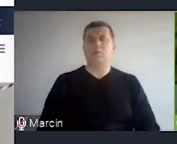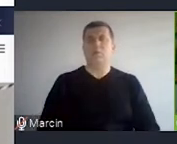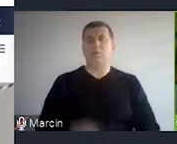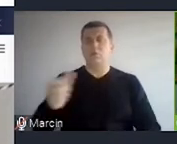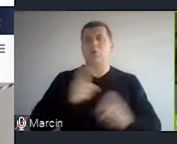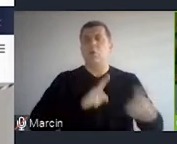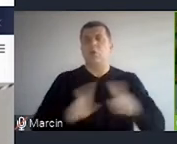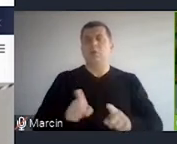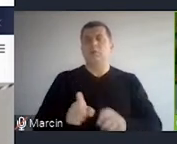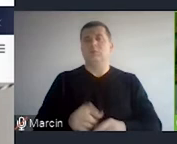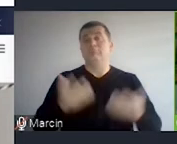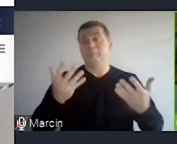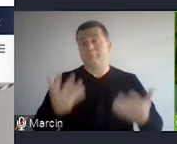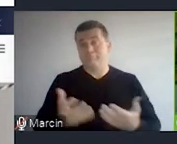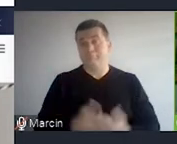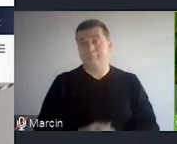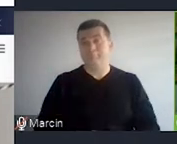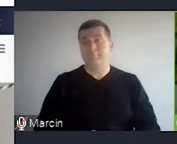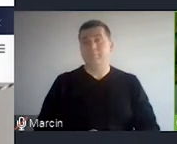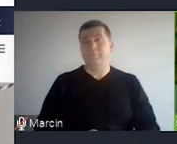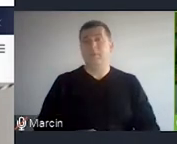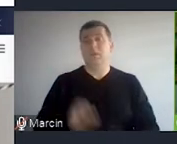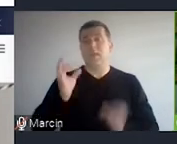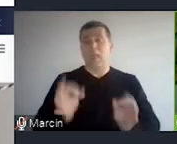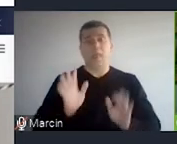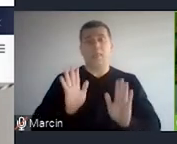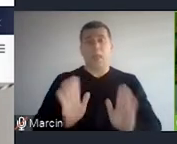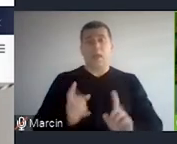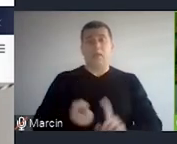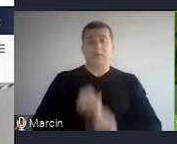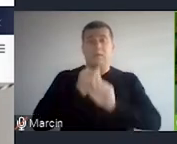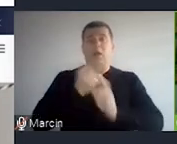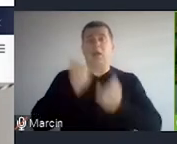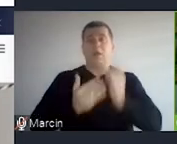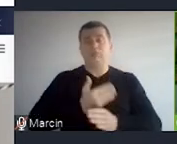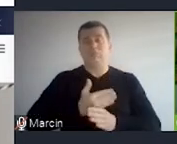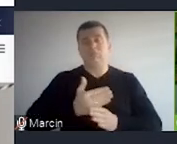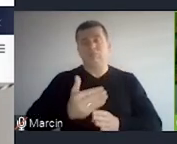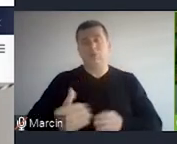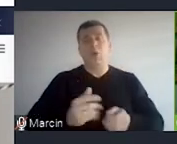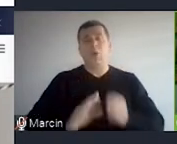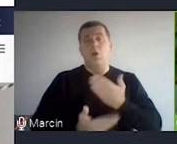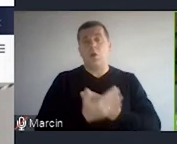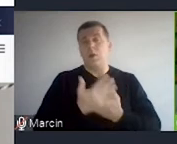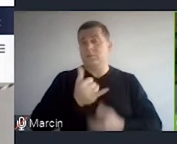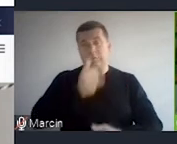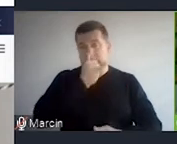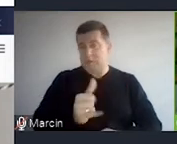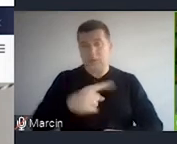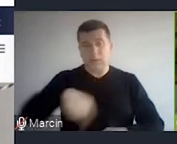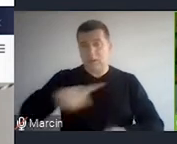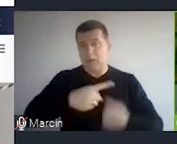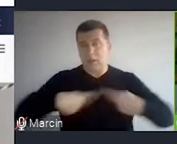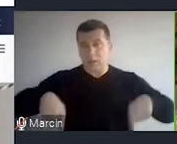To oznaczać będzie, że póki co zawieszamy, a jeśli okaże się, że nie dało się ich